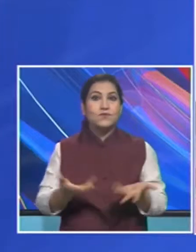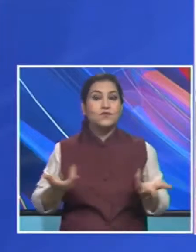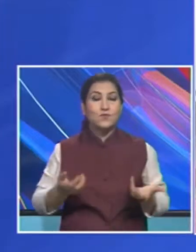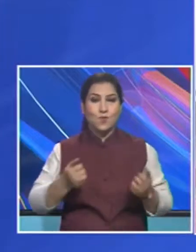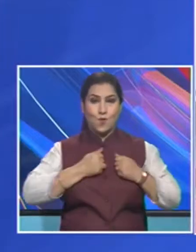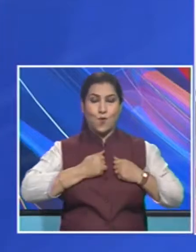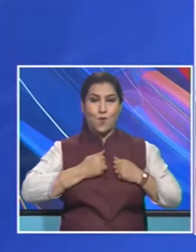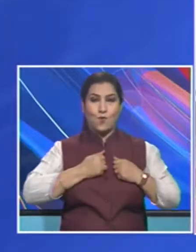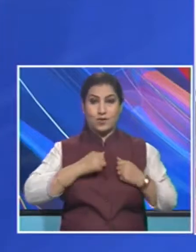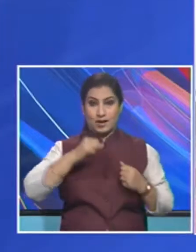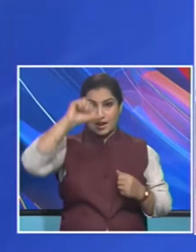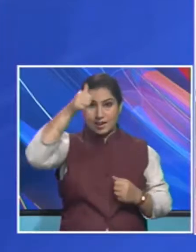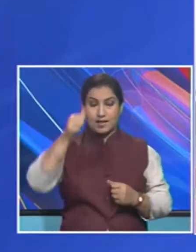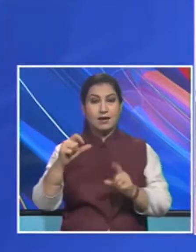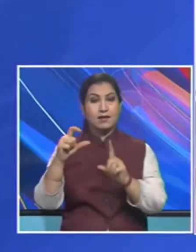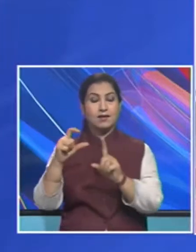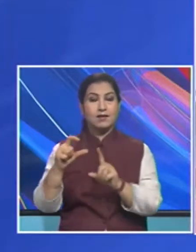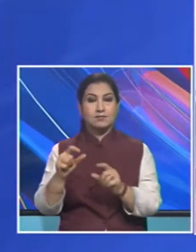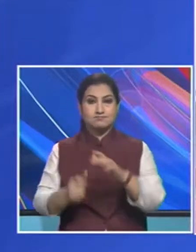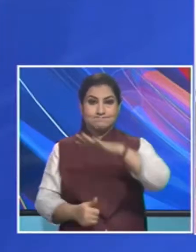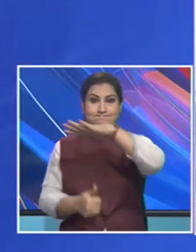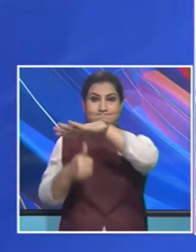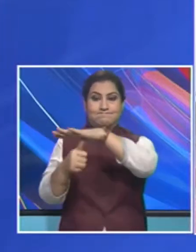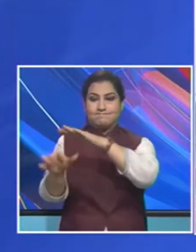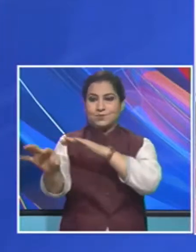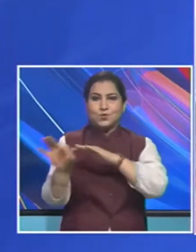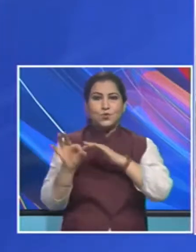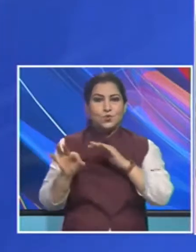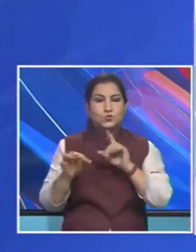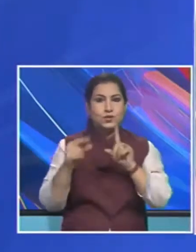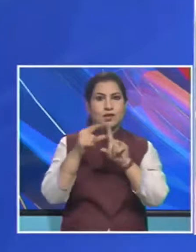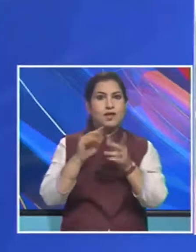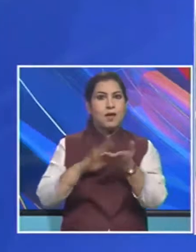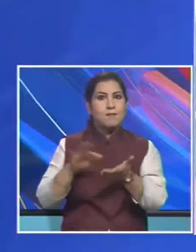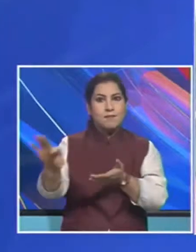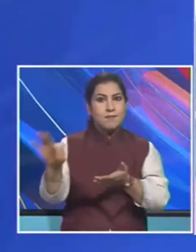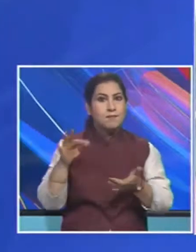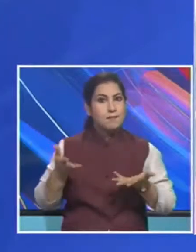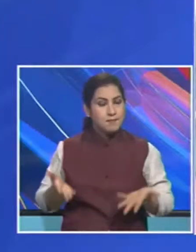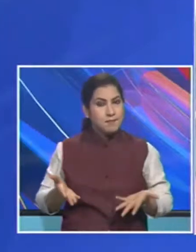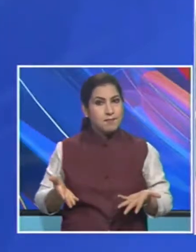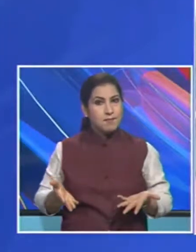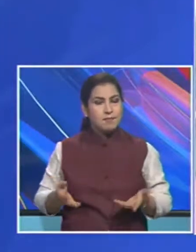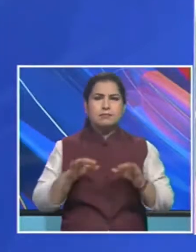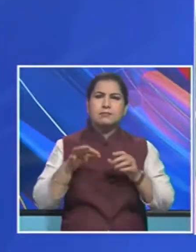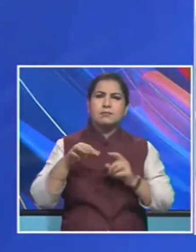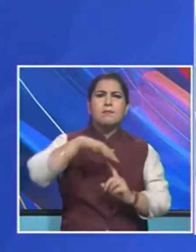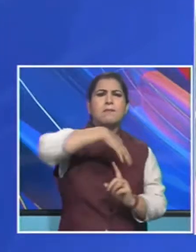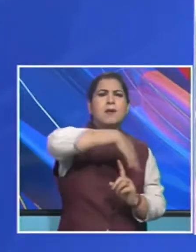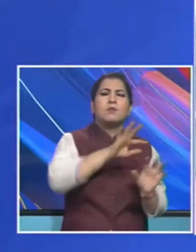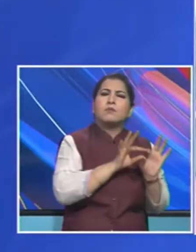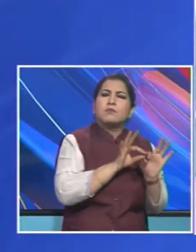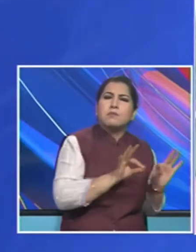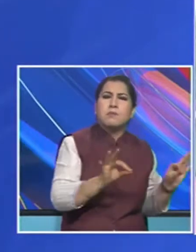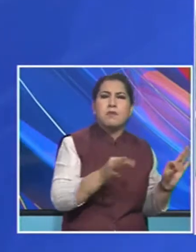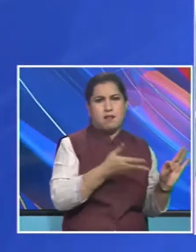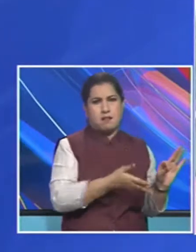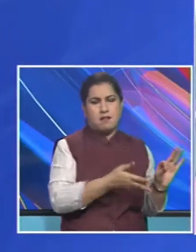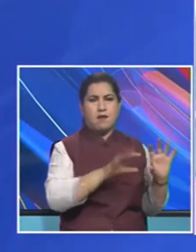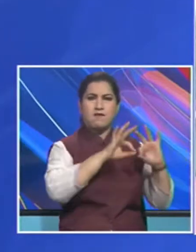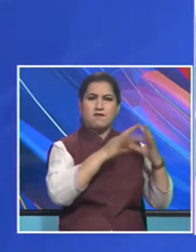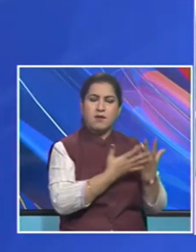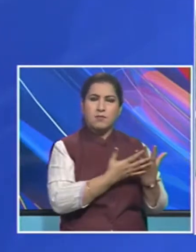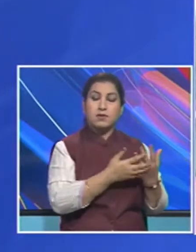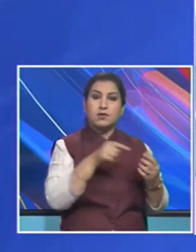हमारे देश की नवनिर्वाचित राष्ट्रपति का है। साधारण पृष्ठभूमि से आने वाली और उसके बाद देश